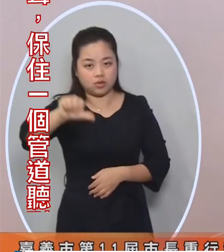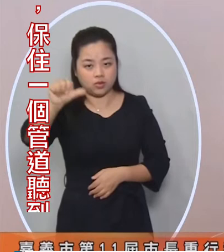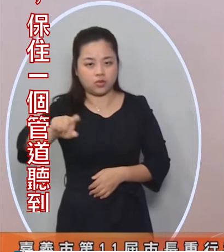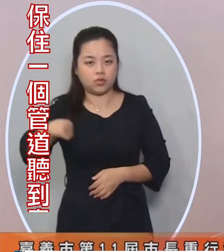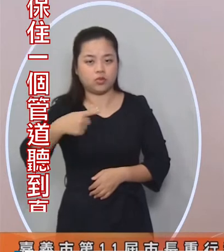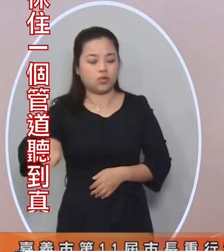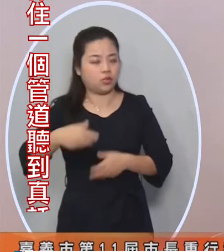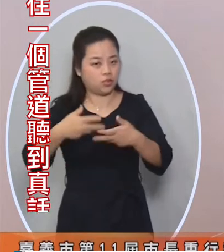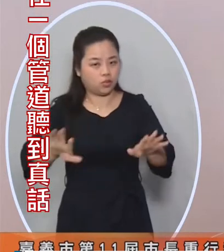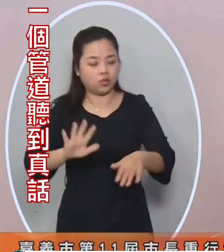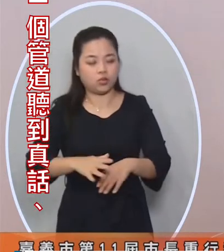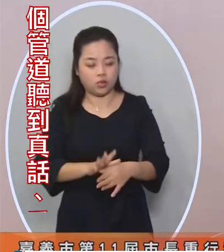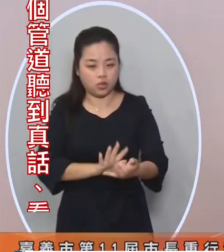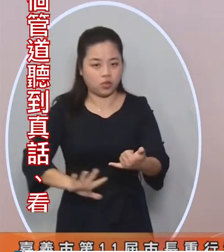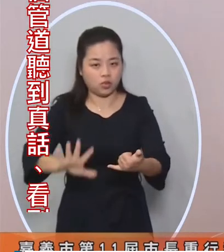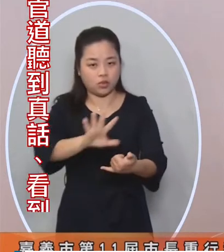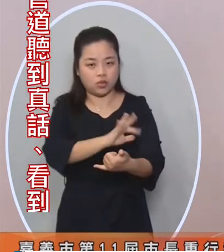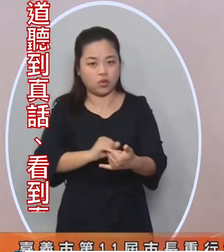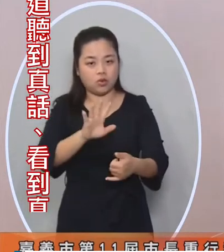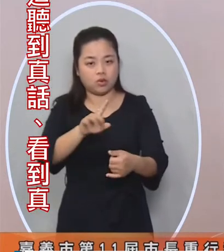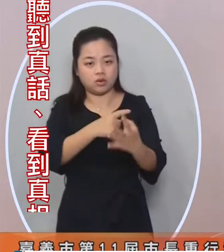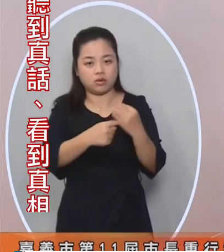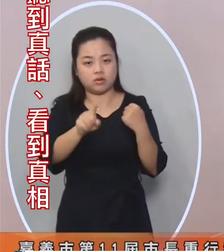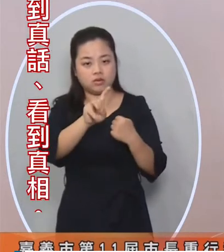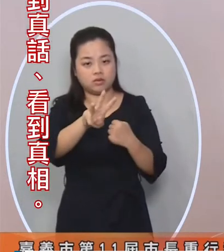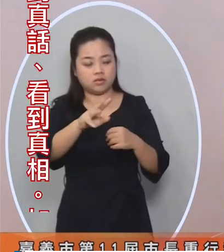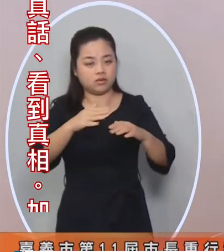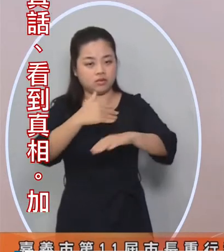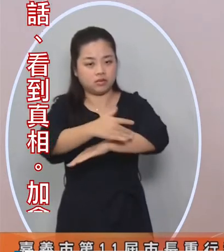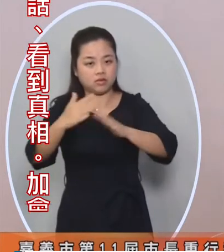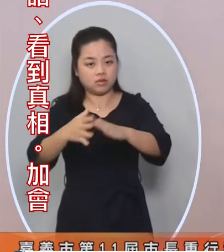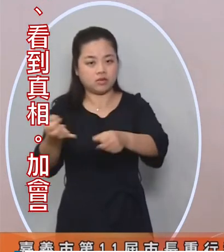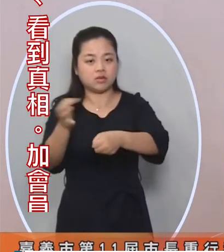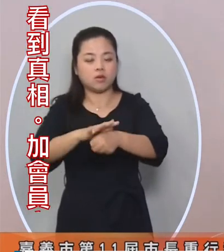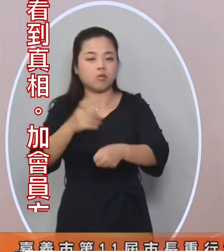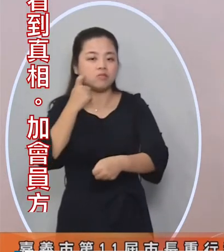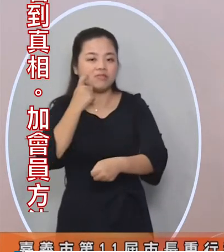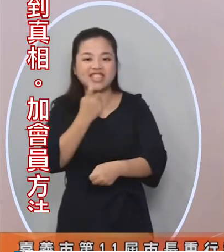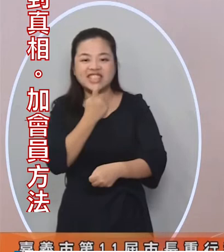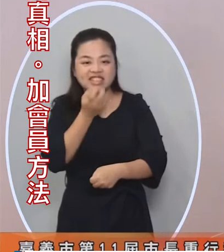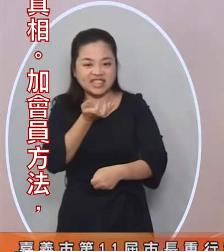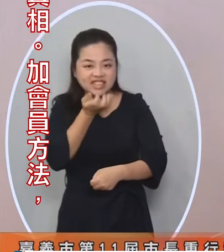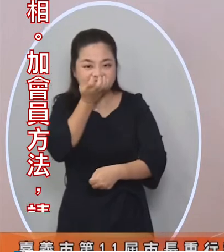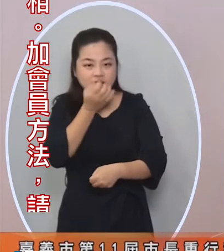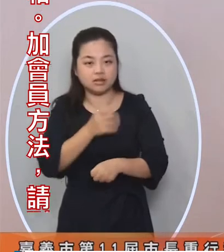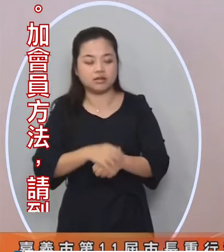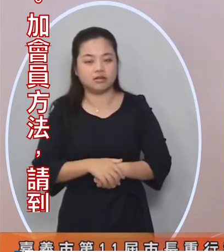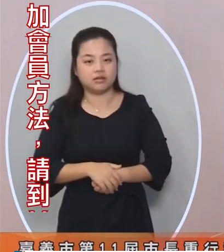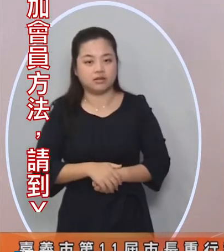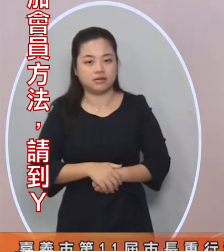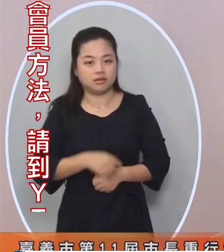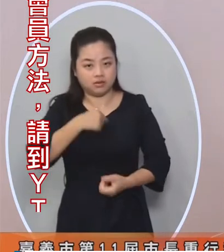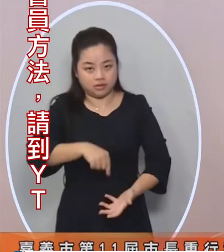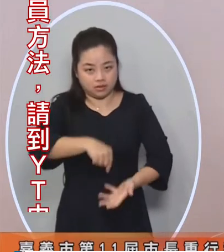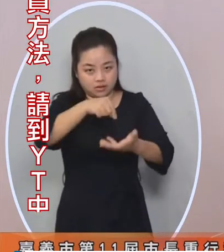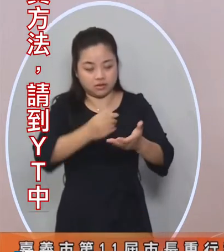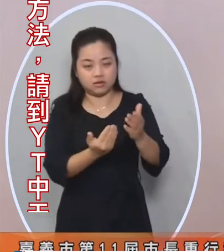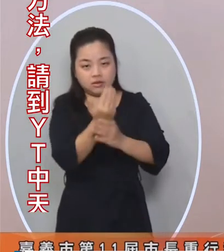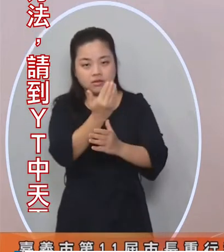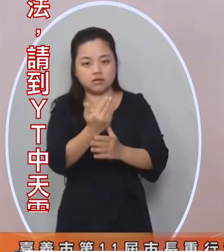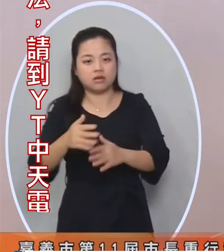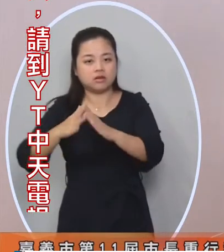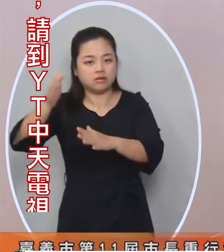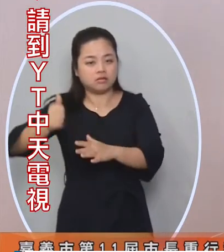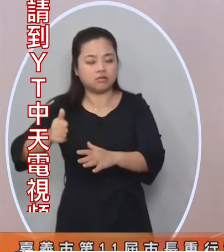45,000人，全国已经有13个县市做这项代志，补助食药。这我提出来了，吼、哦，啊，市长